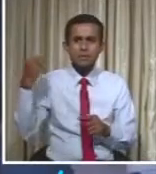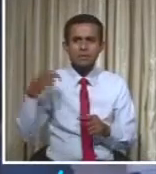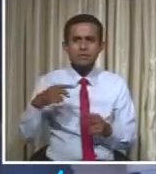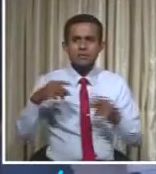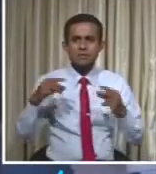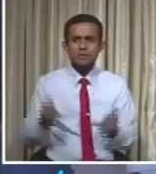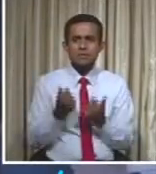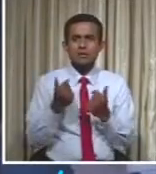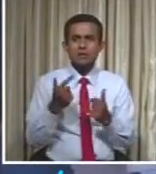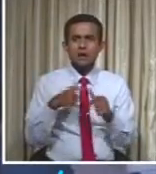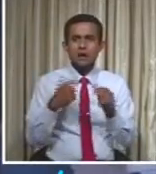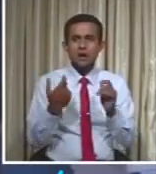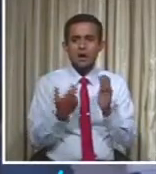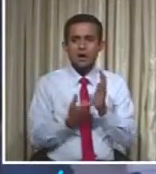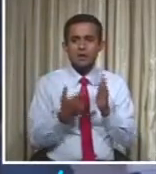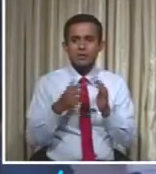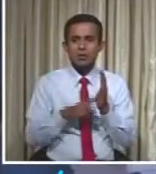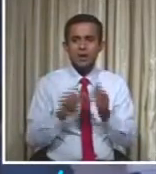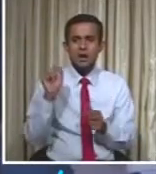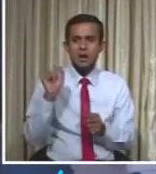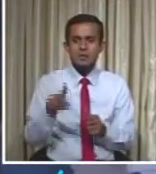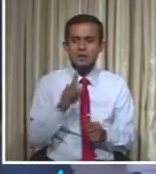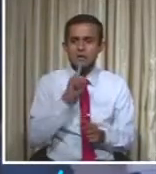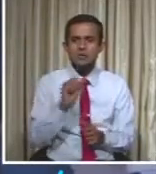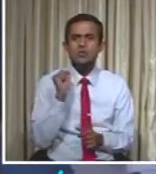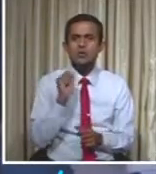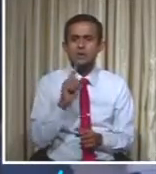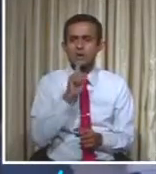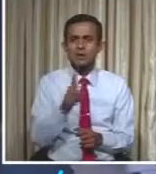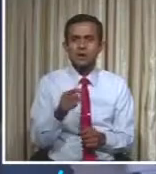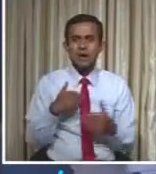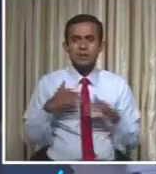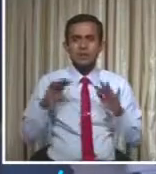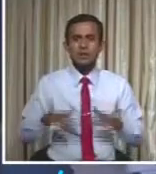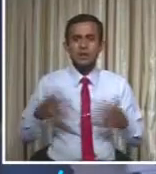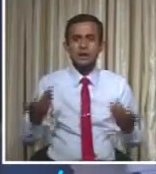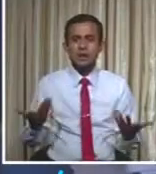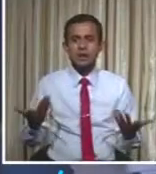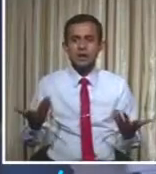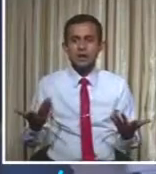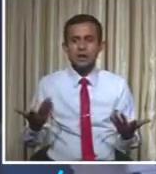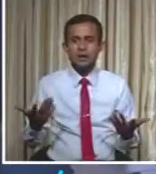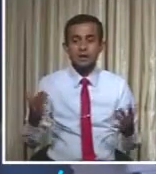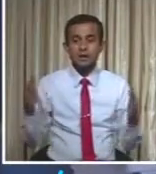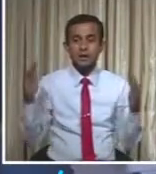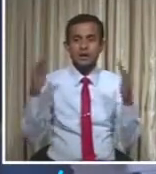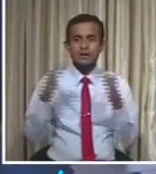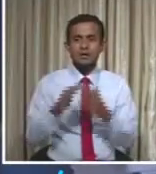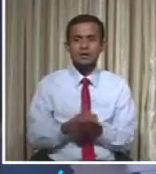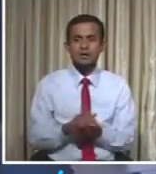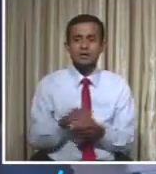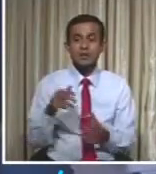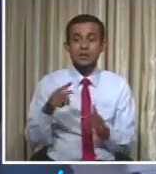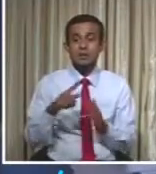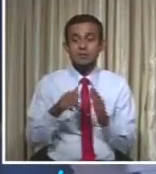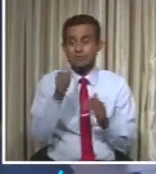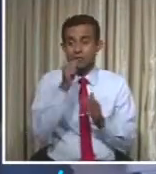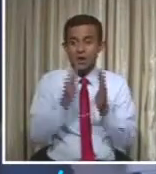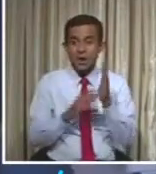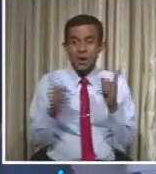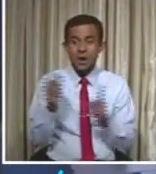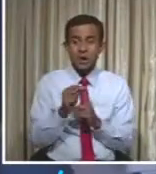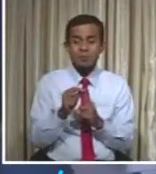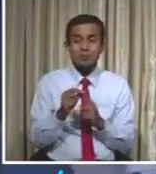හිටපු ගමන් අනුරු දිසානායක මන්ත්‍රීවරයාගේ නම කියලා මොනවද කියලා තිබුණා. අපි හිටියේ නැහැ වෙලා. පාලුගේ නිකන් වළම් බෙදලා තිබුණා. අද ජල සම්පාදන අමාත්‍යංශයේ